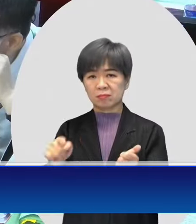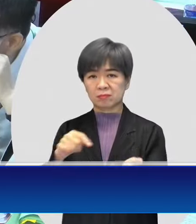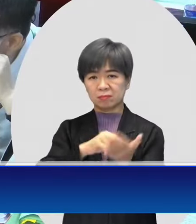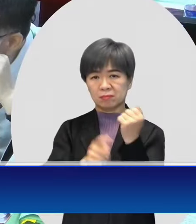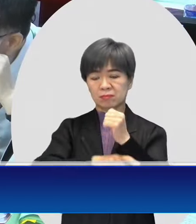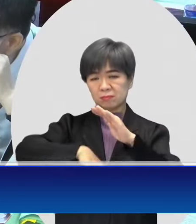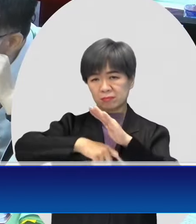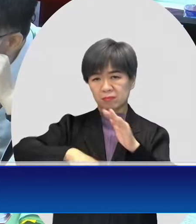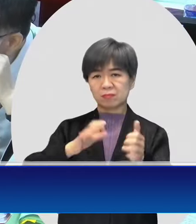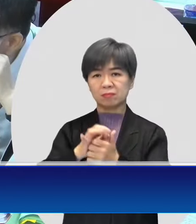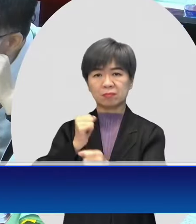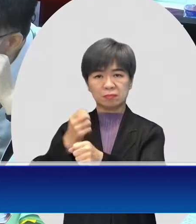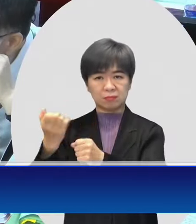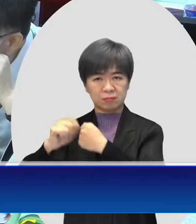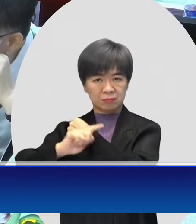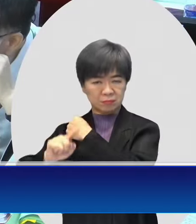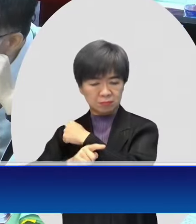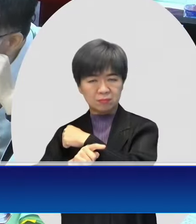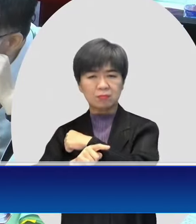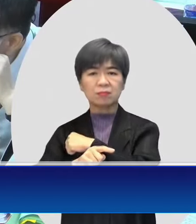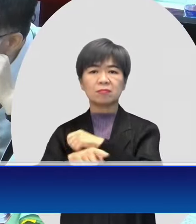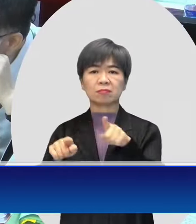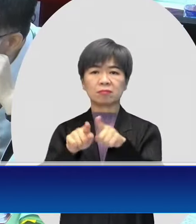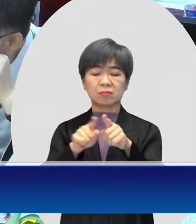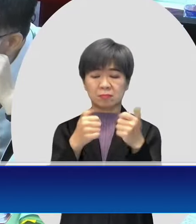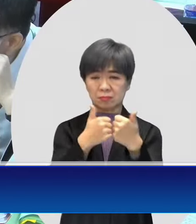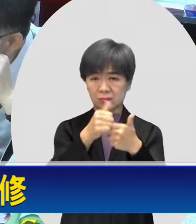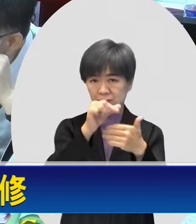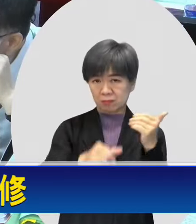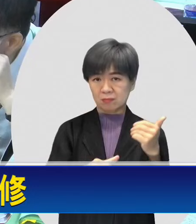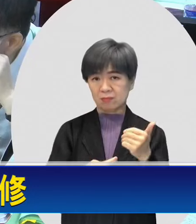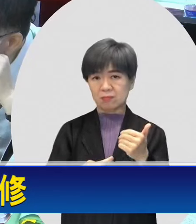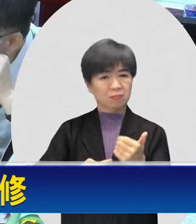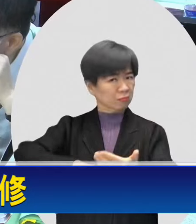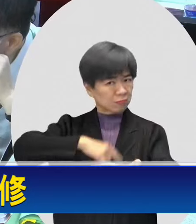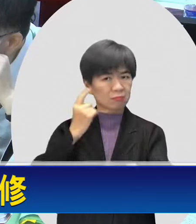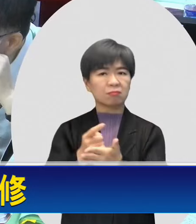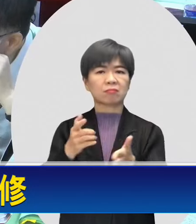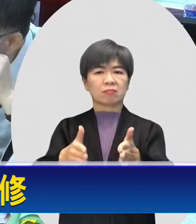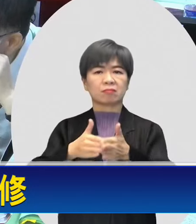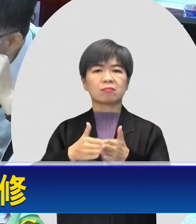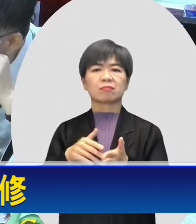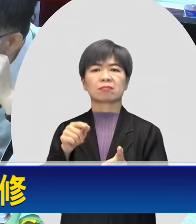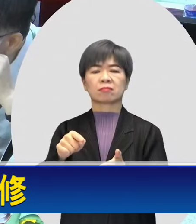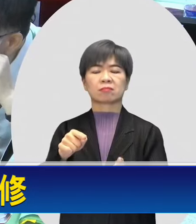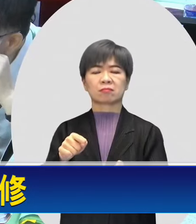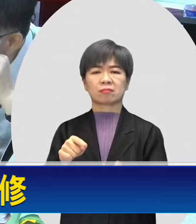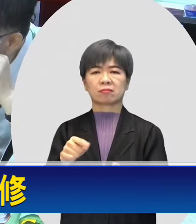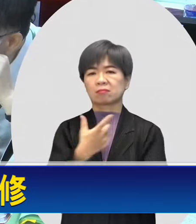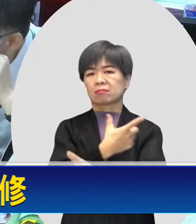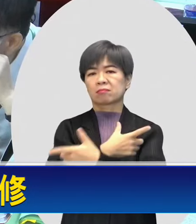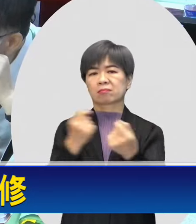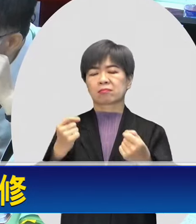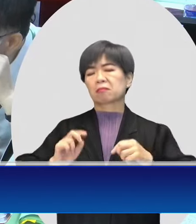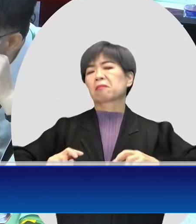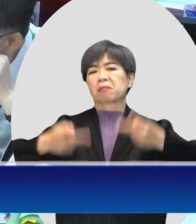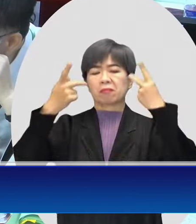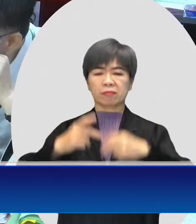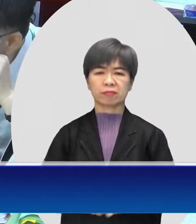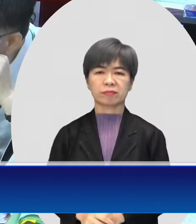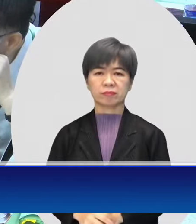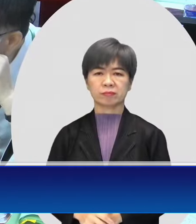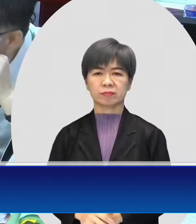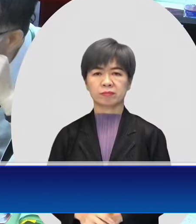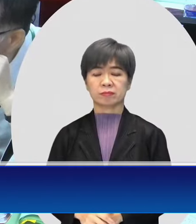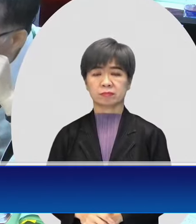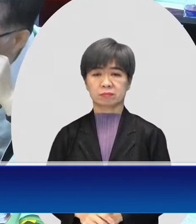院从职权行使法到相关的议事规则，全部都要进行全面的翻修，才有可